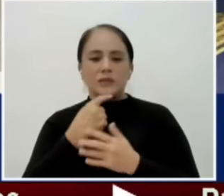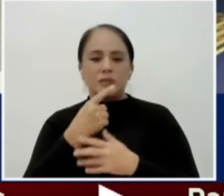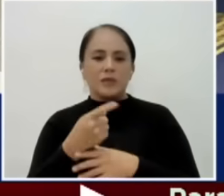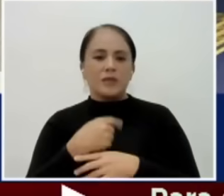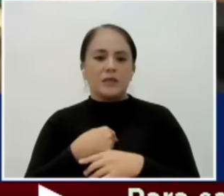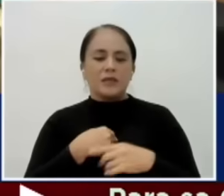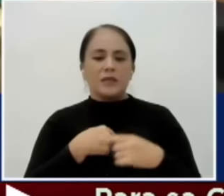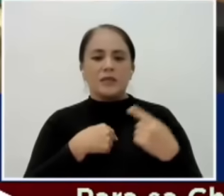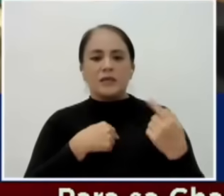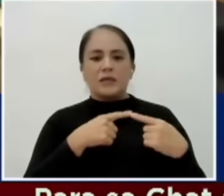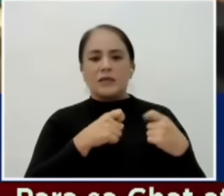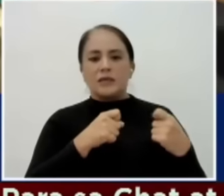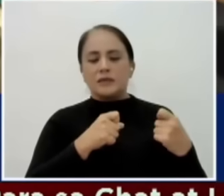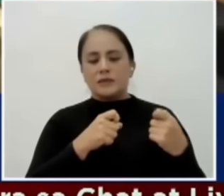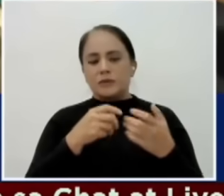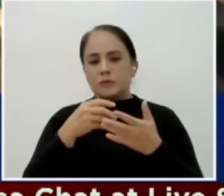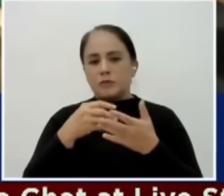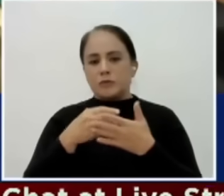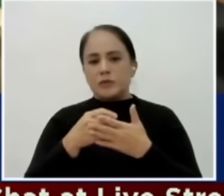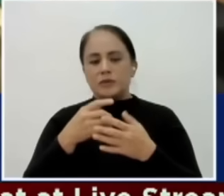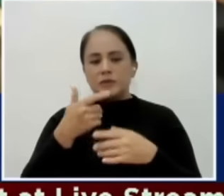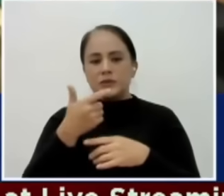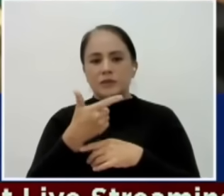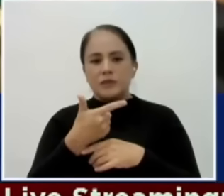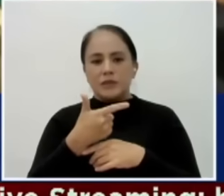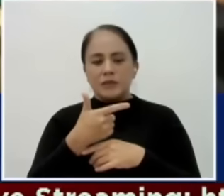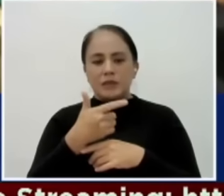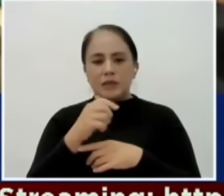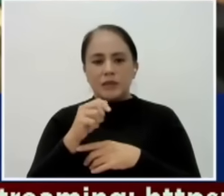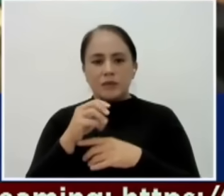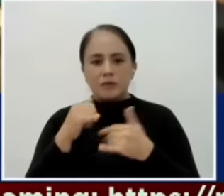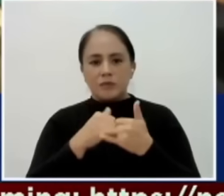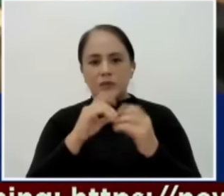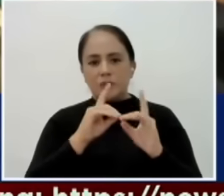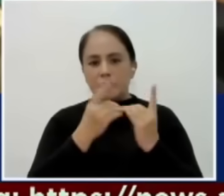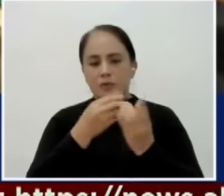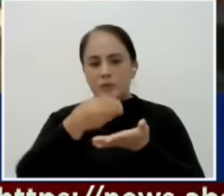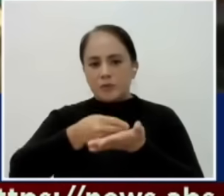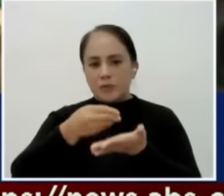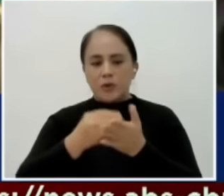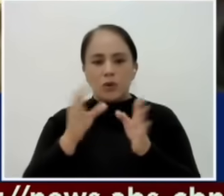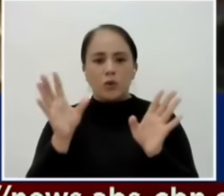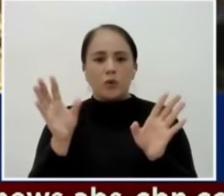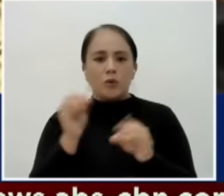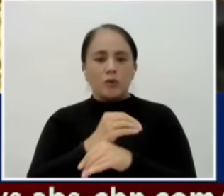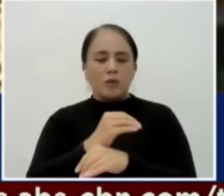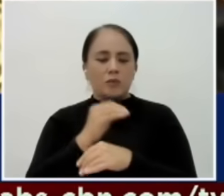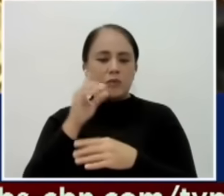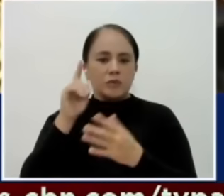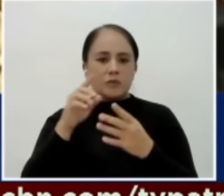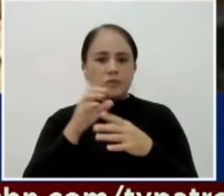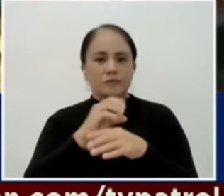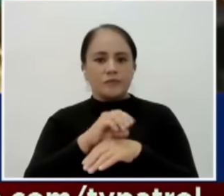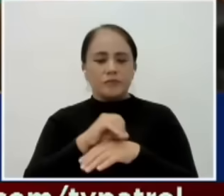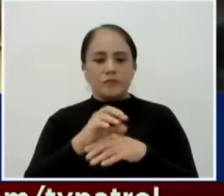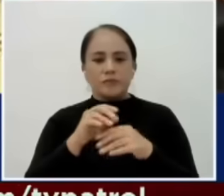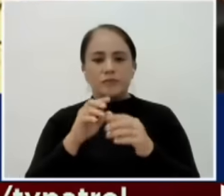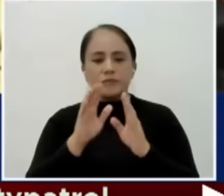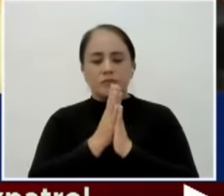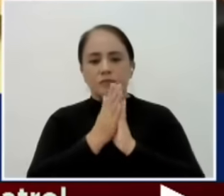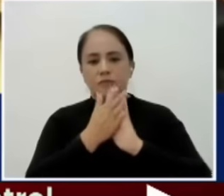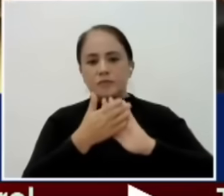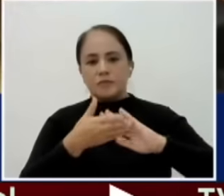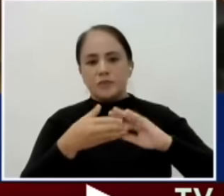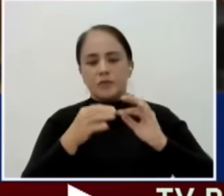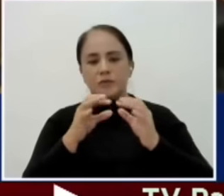Laundering Council, Games and Amusements Board, Department of Finance, Office of the Presidential Advisor on Peace, Reconciliation and Unity at Philippine